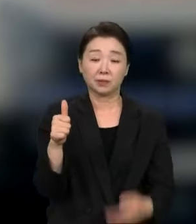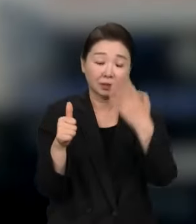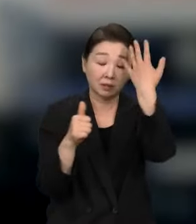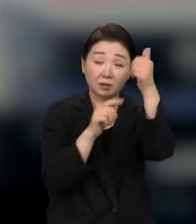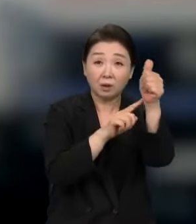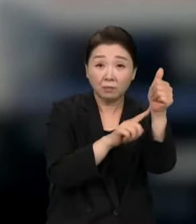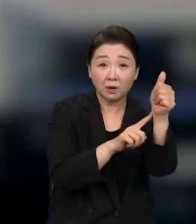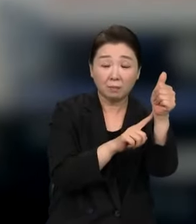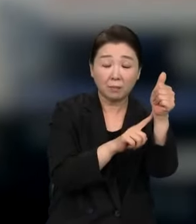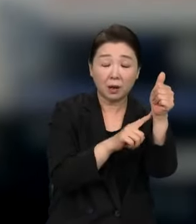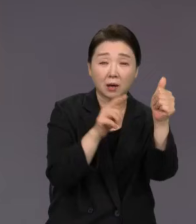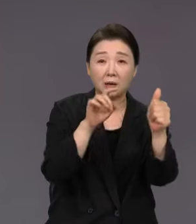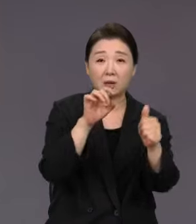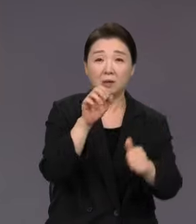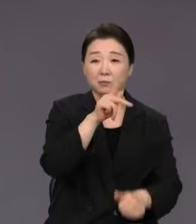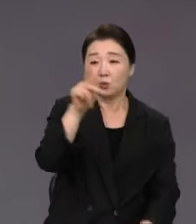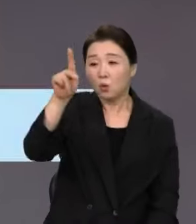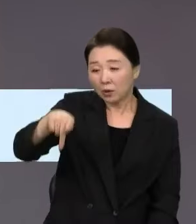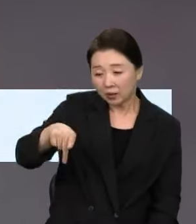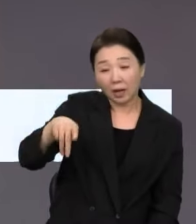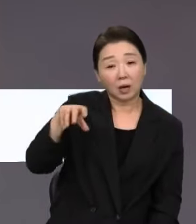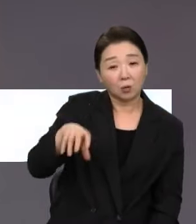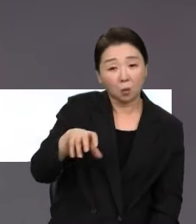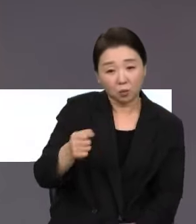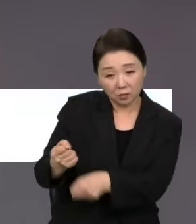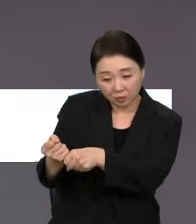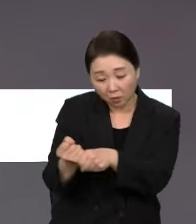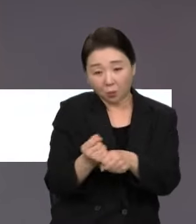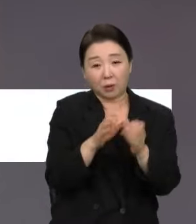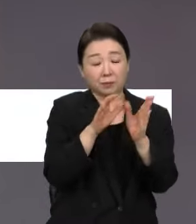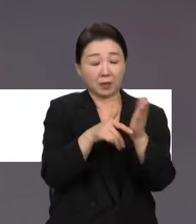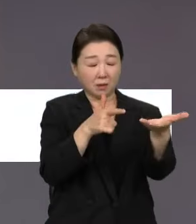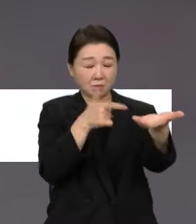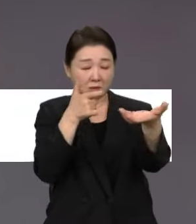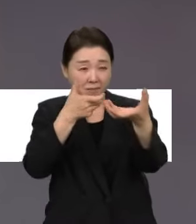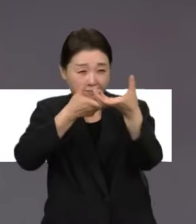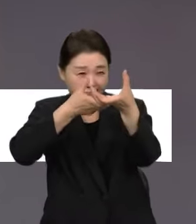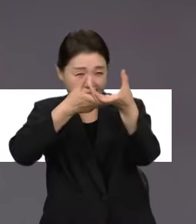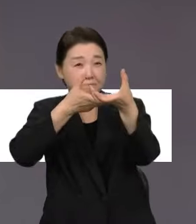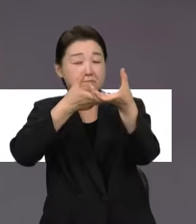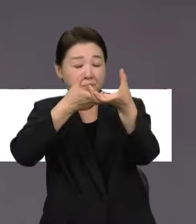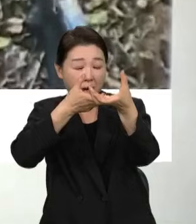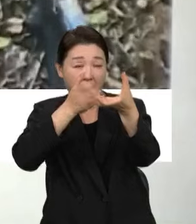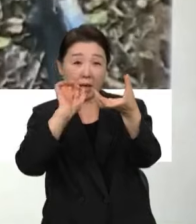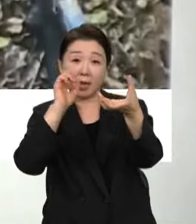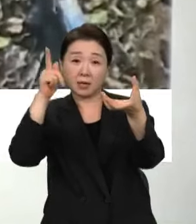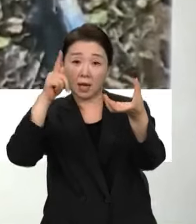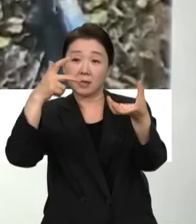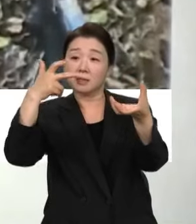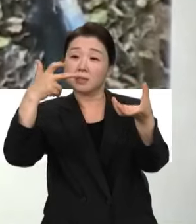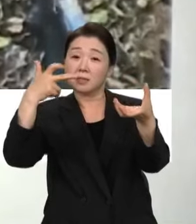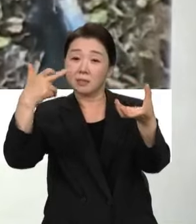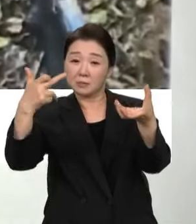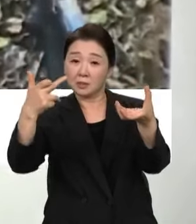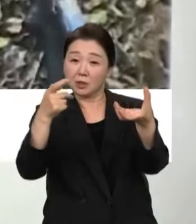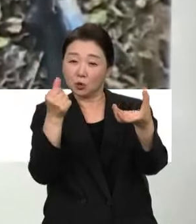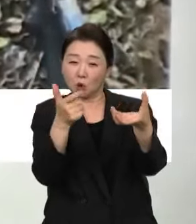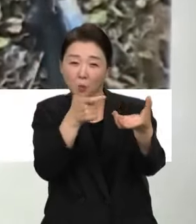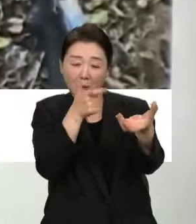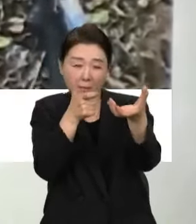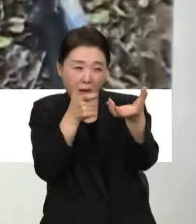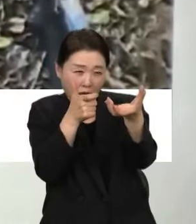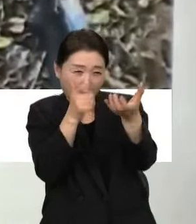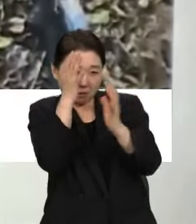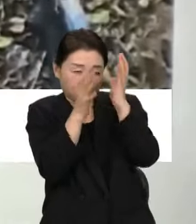소유한 플로리다주의 한 골프장에서 적용 망원 렌즈를 부착한 AK 17 소총을 들고 덤불 속에